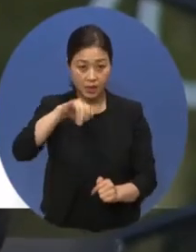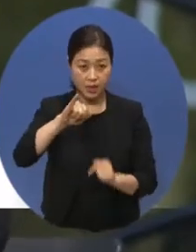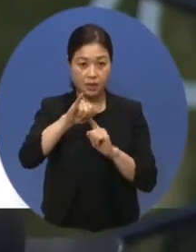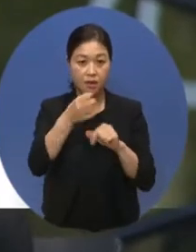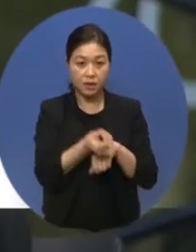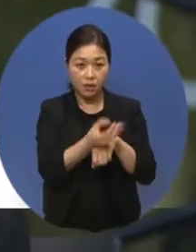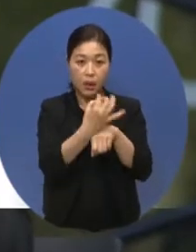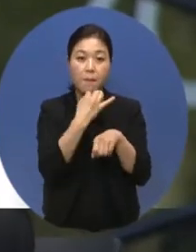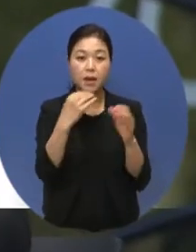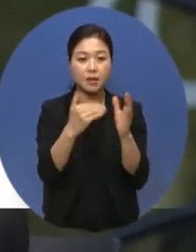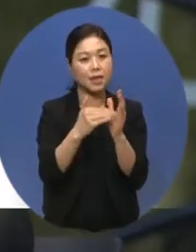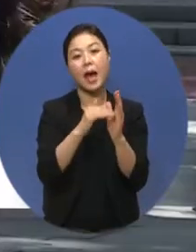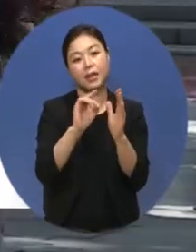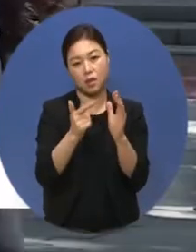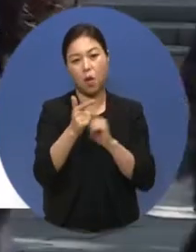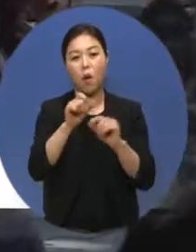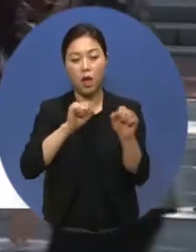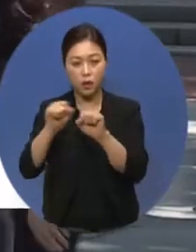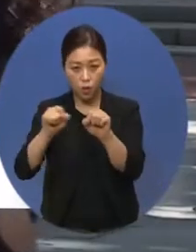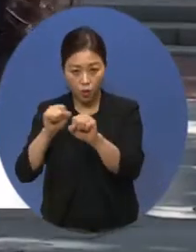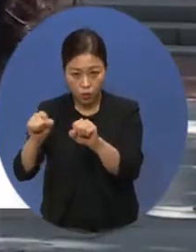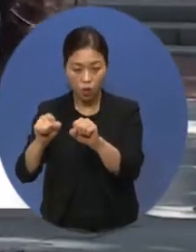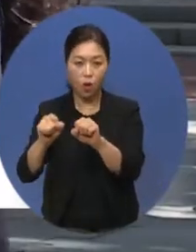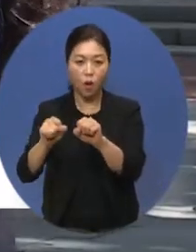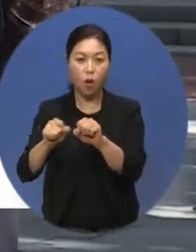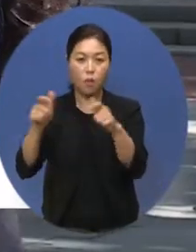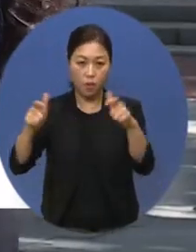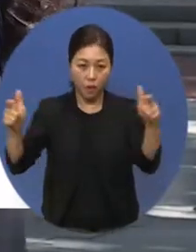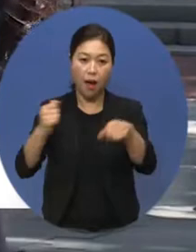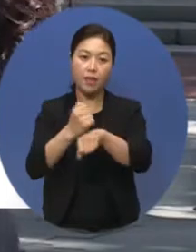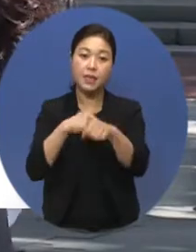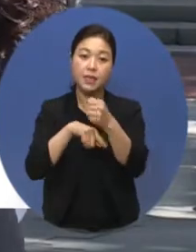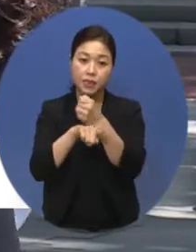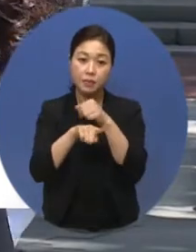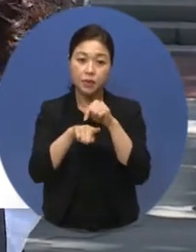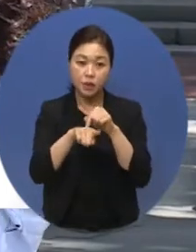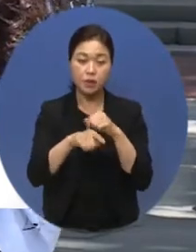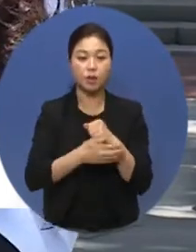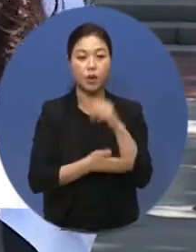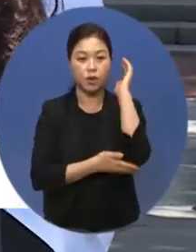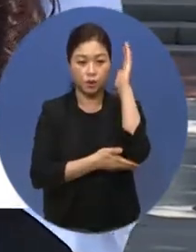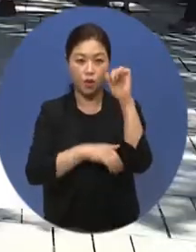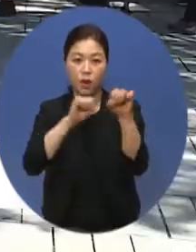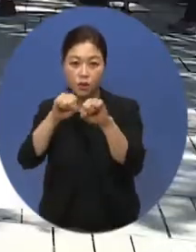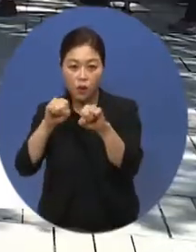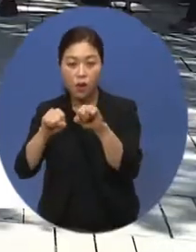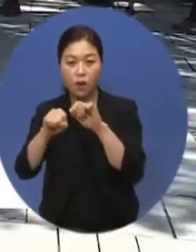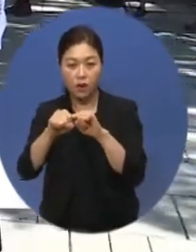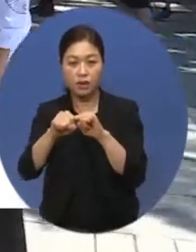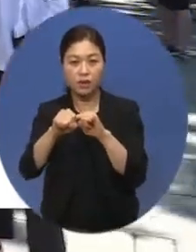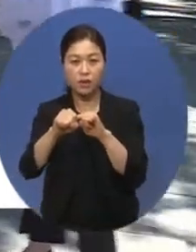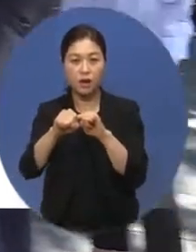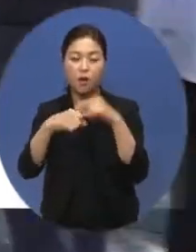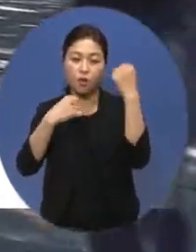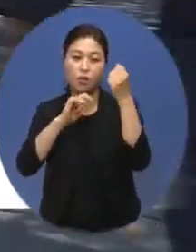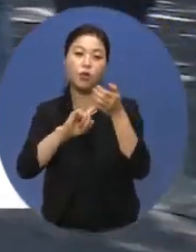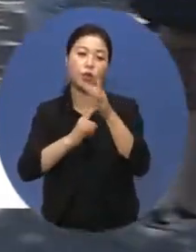그치지 않고 행동으로 확장시킨다는 뜻을 갖고 있는 스토리 도잉하는 최초의